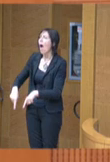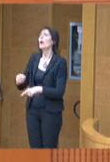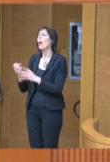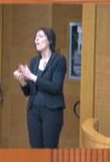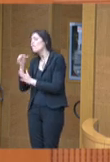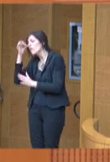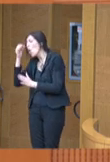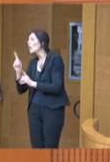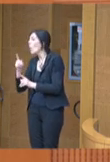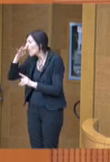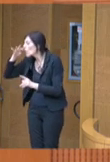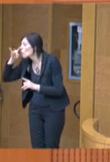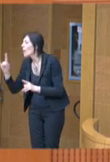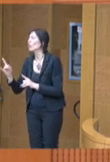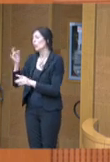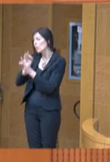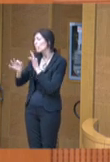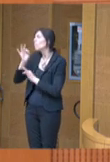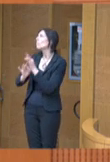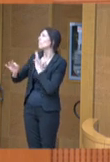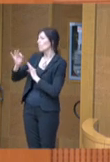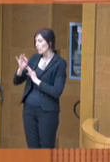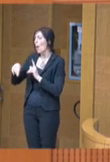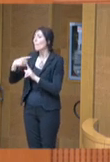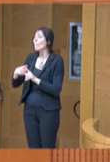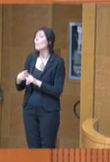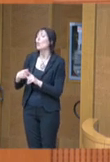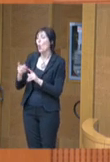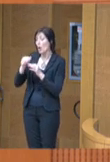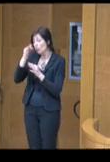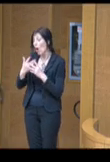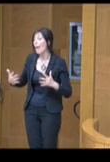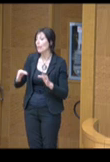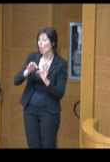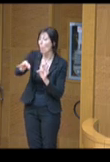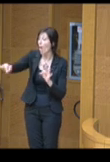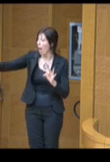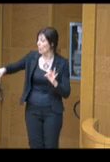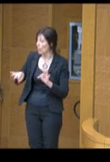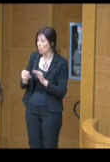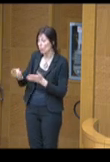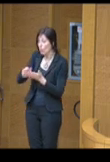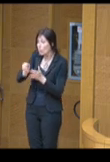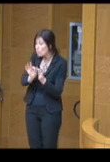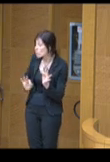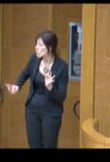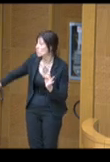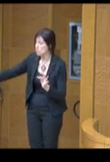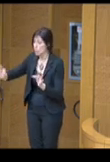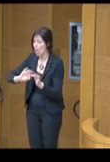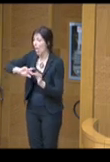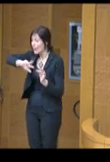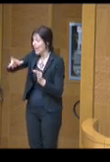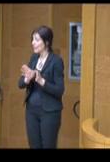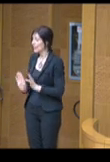fiori. Inoltre, abbiamo realizzato la planimetria del giardino e i bozzetti del progetto. La terza fase è